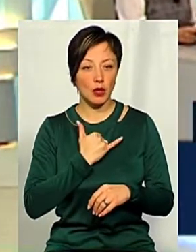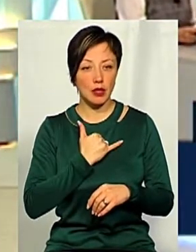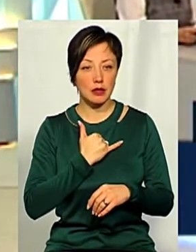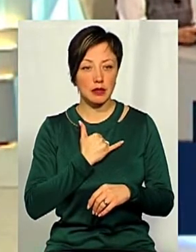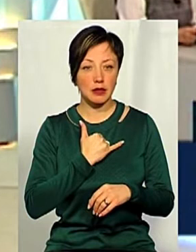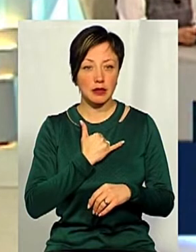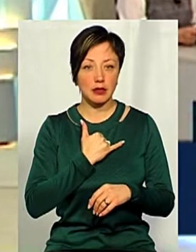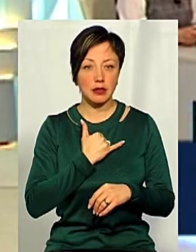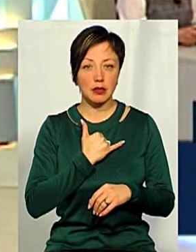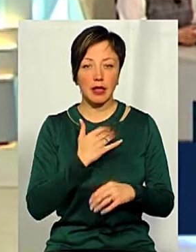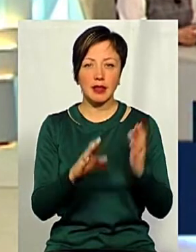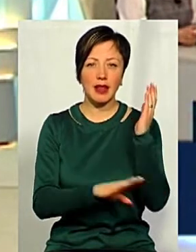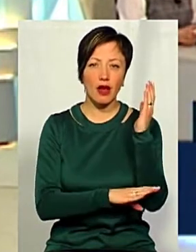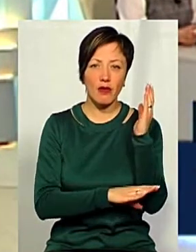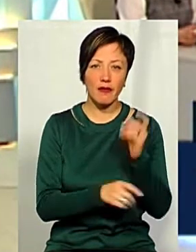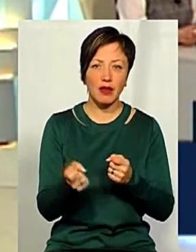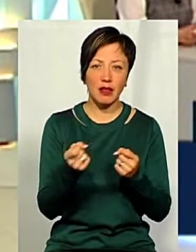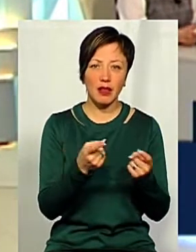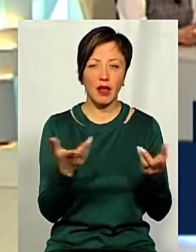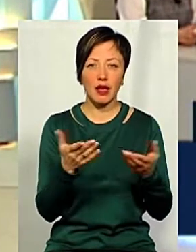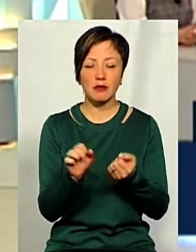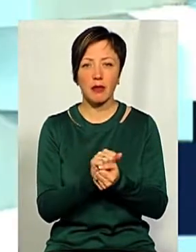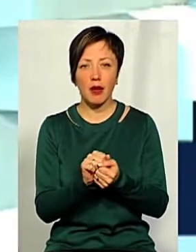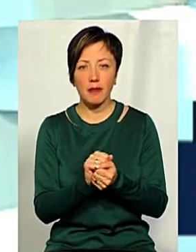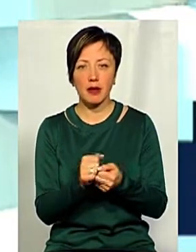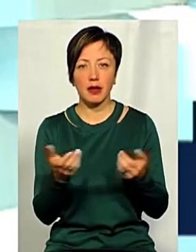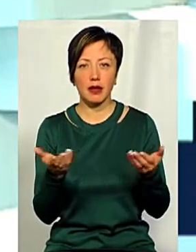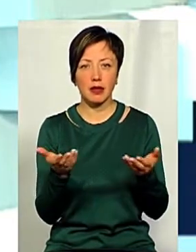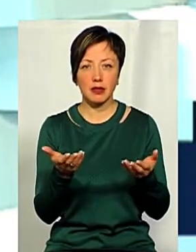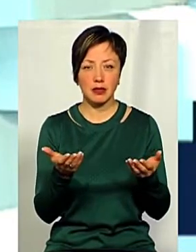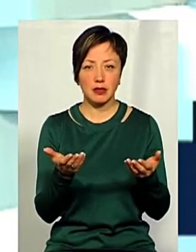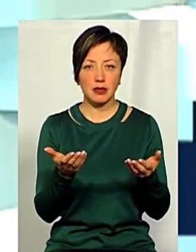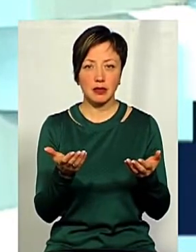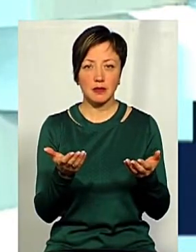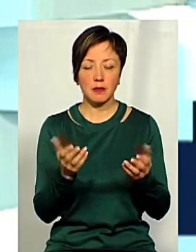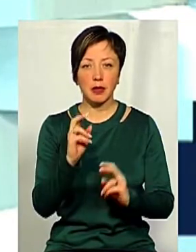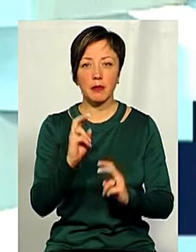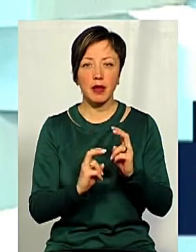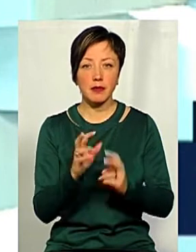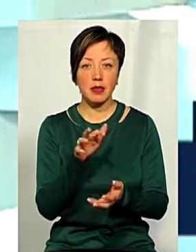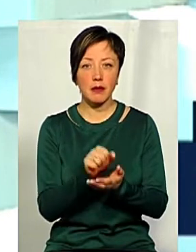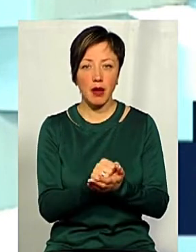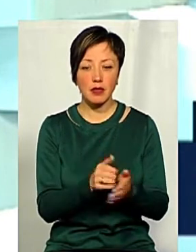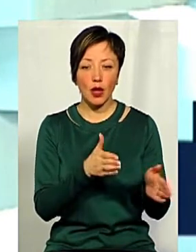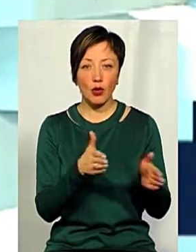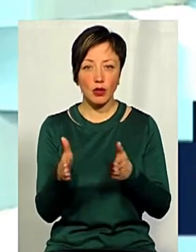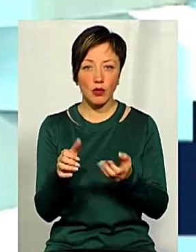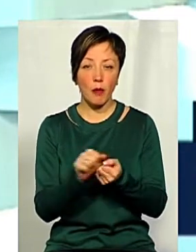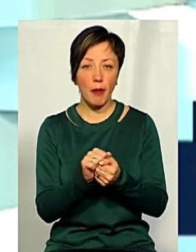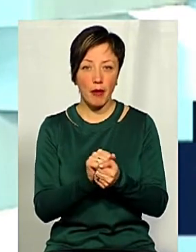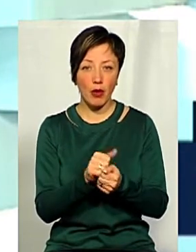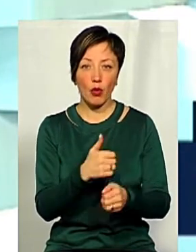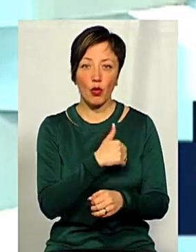там якась деревина, якийсь некондиційний папір, тому що ті підприємства, які займаються заготівлею паперу,